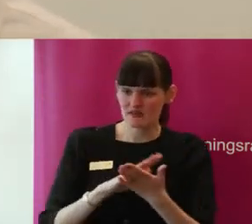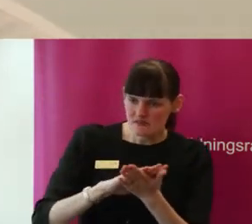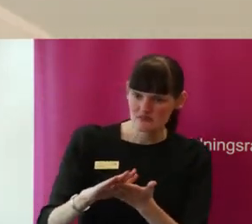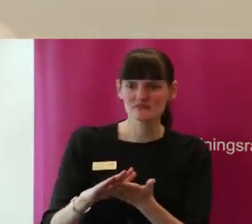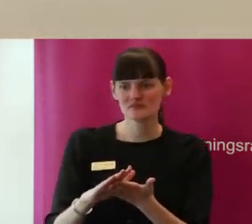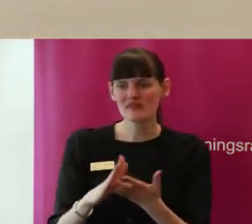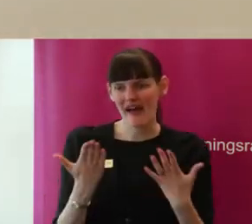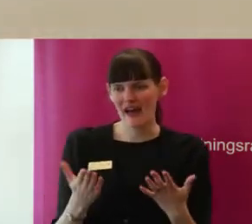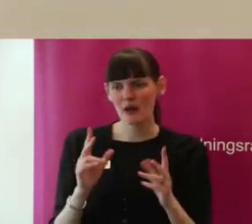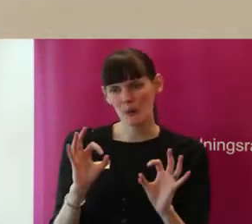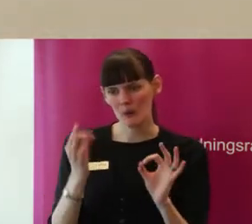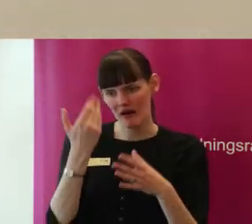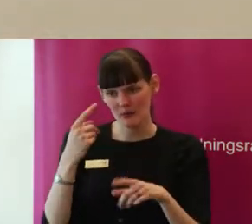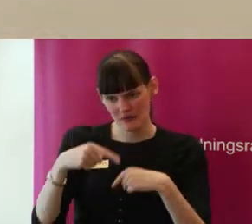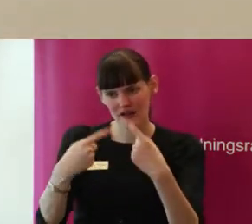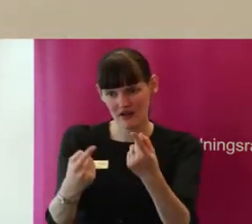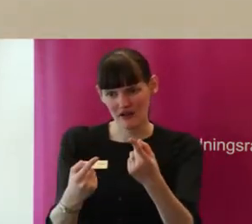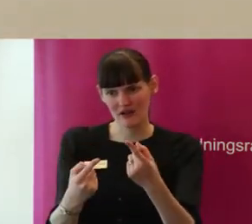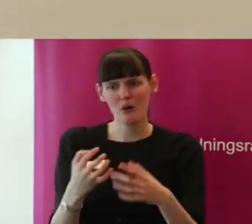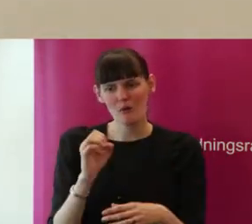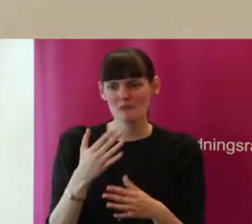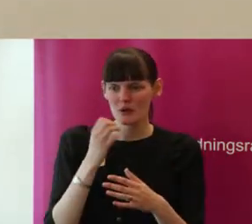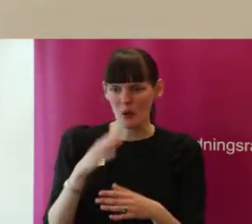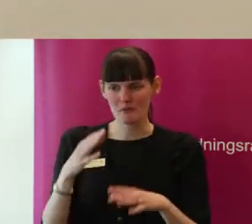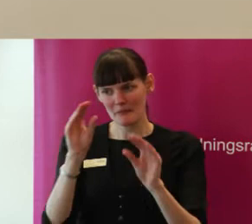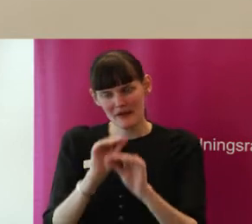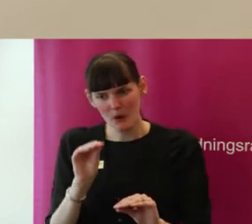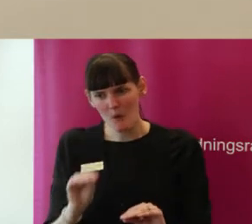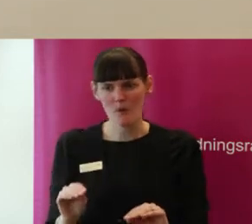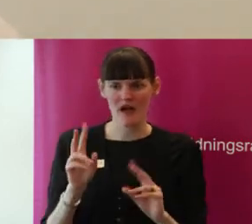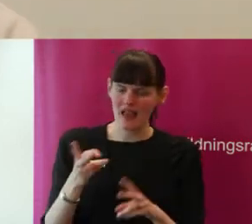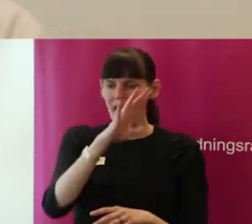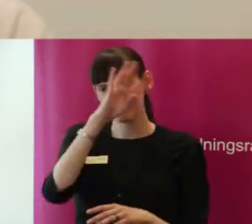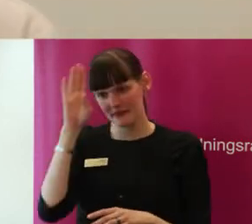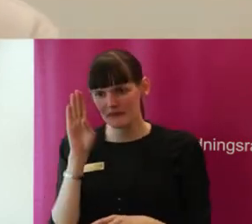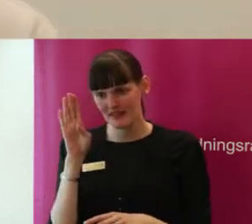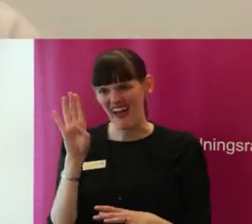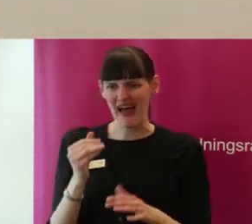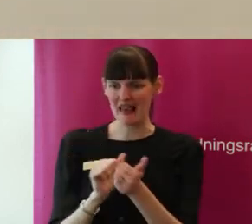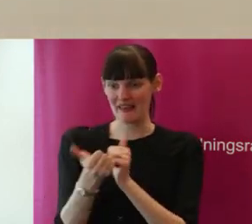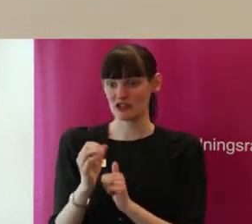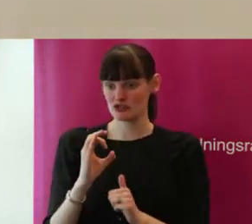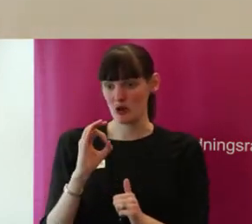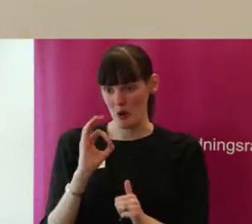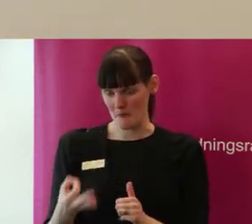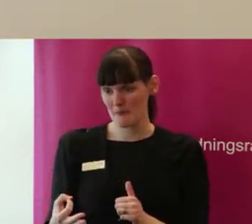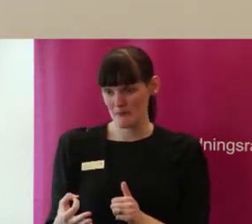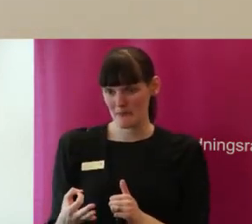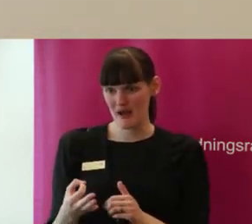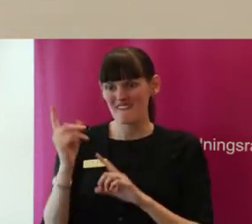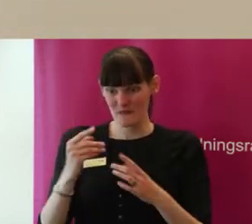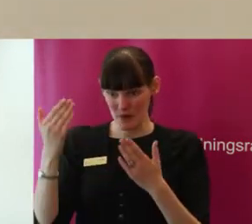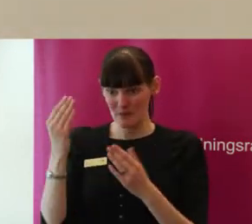utveckla inom pedagogen eller inom akademin, det är ju framförallt ledarskapet. Alltså